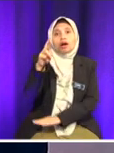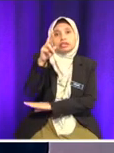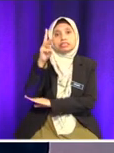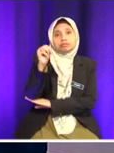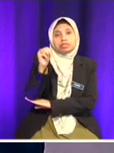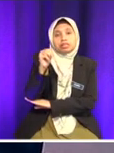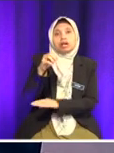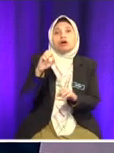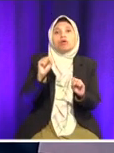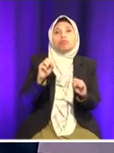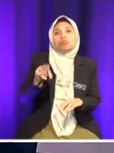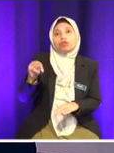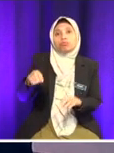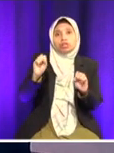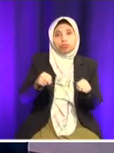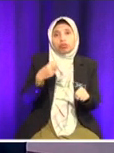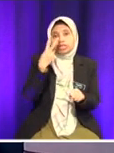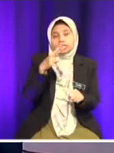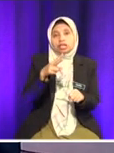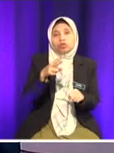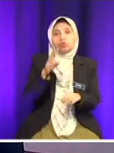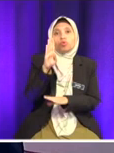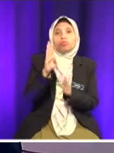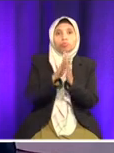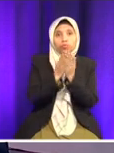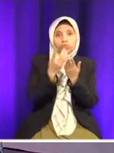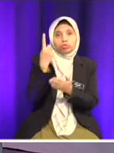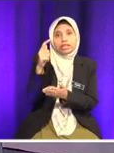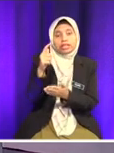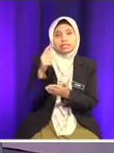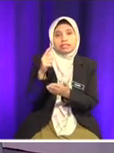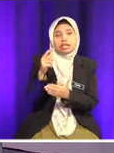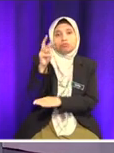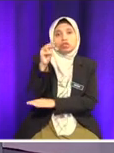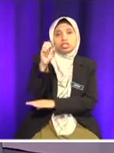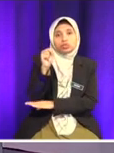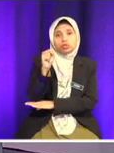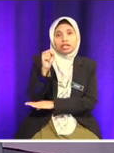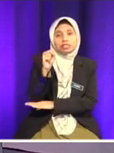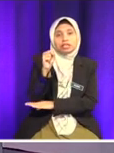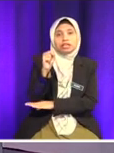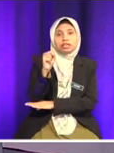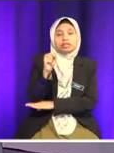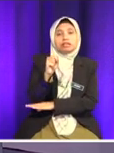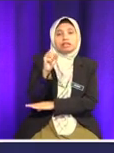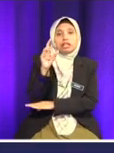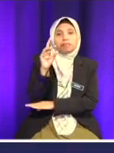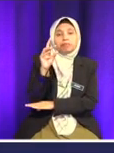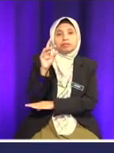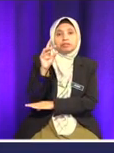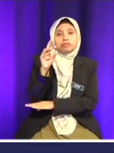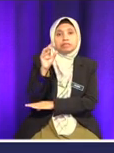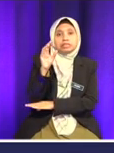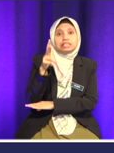ini murid-murid boleh lihat buku teks pada halaman 13 Baiklah berikut ini kemudian pada halaman